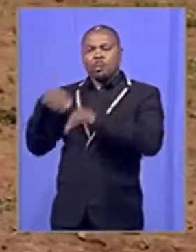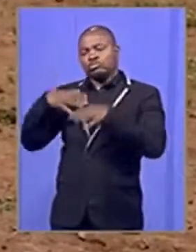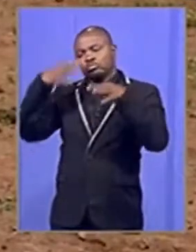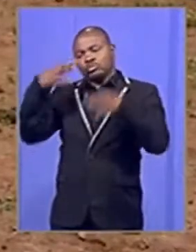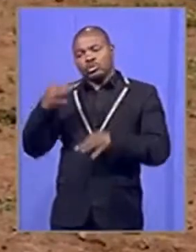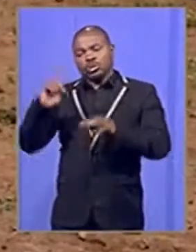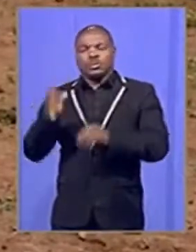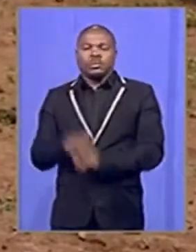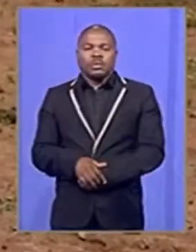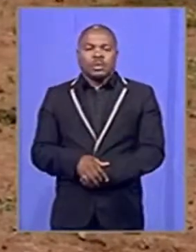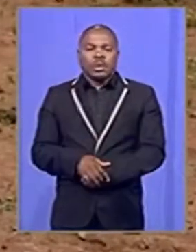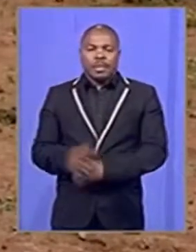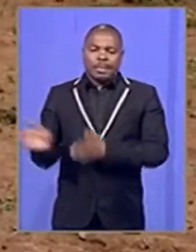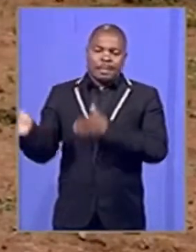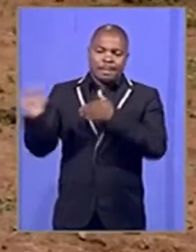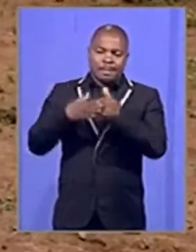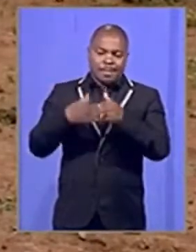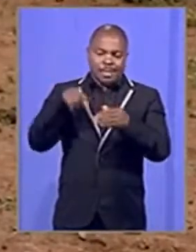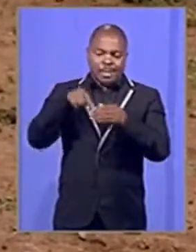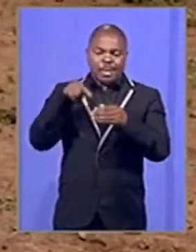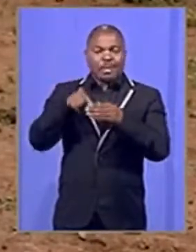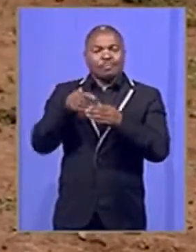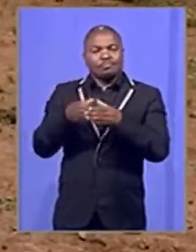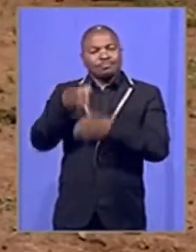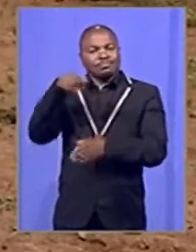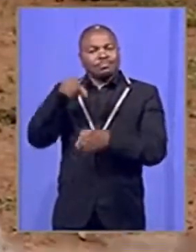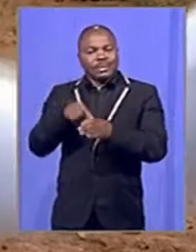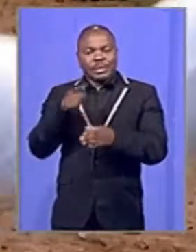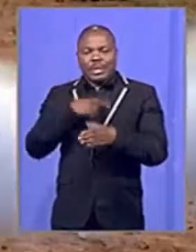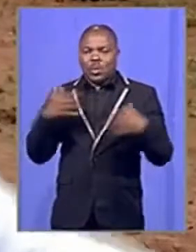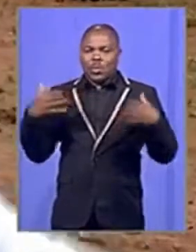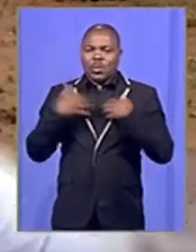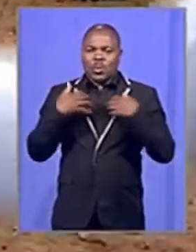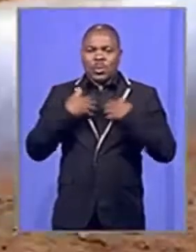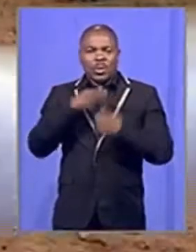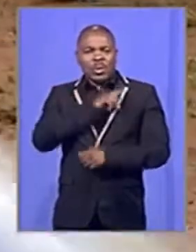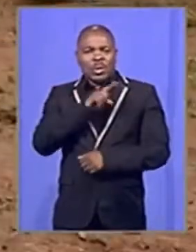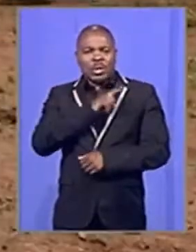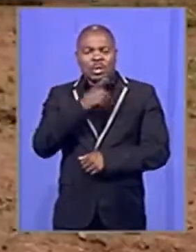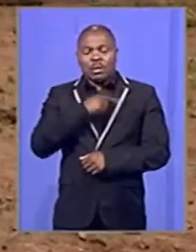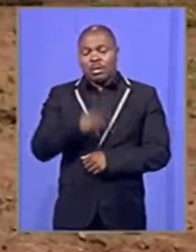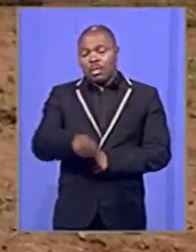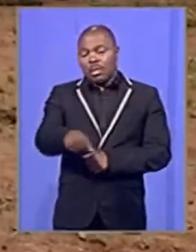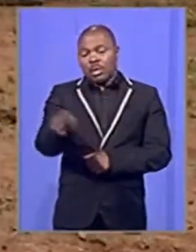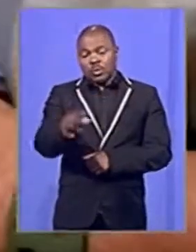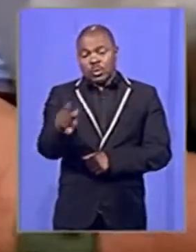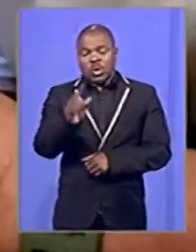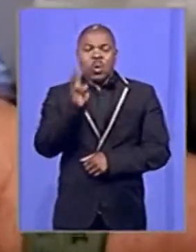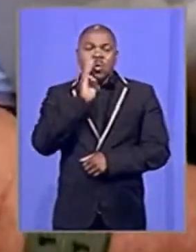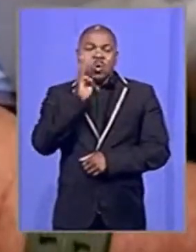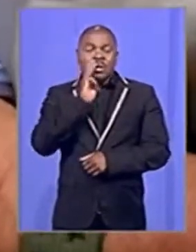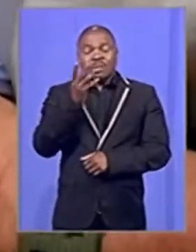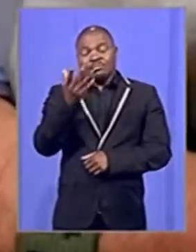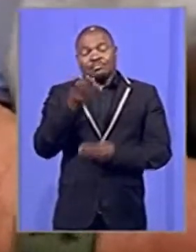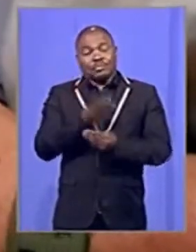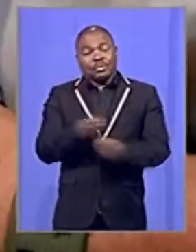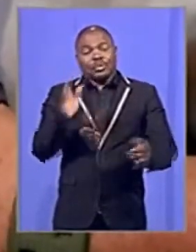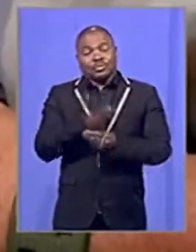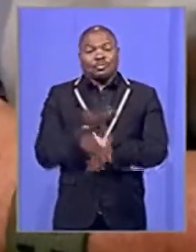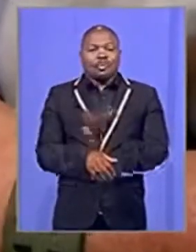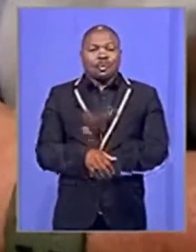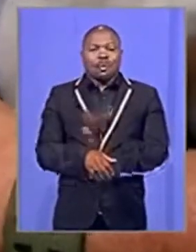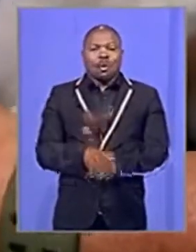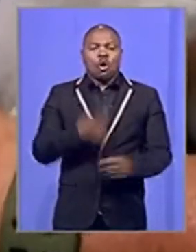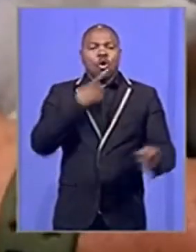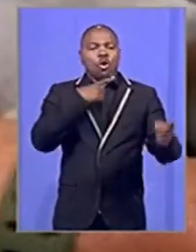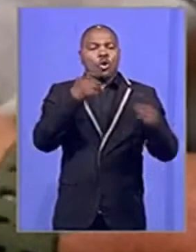decide no tjena hore ba kwale chafu ya rona. Ke a tshaba hobaneng o sane ka mora dibeke re tla be re sena metsi. Fane a amogela